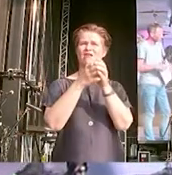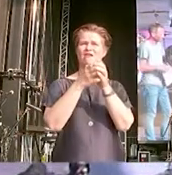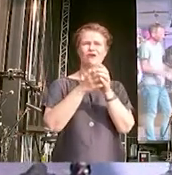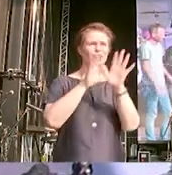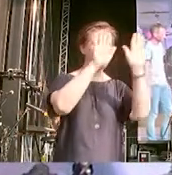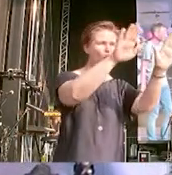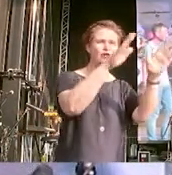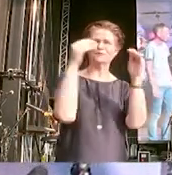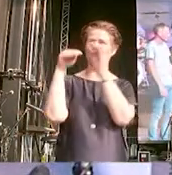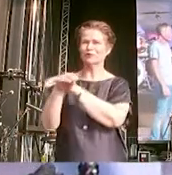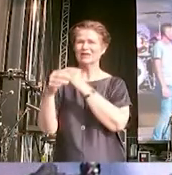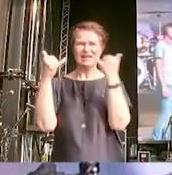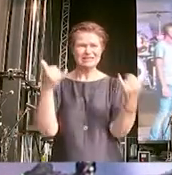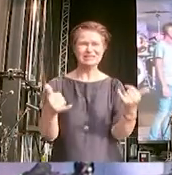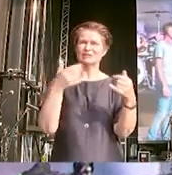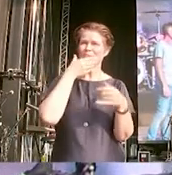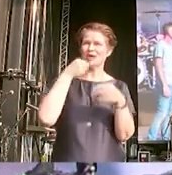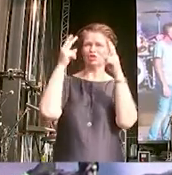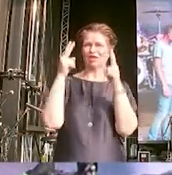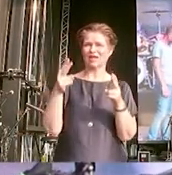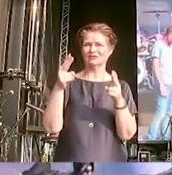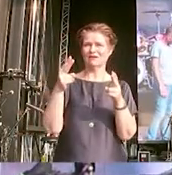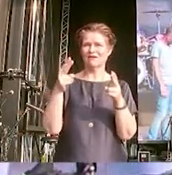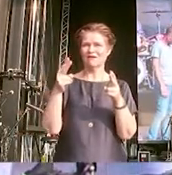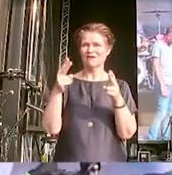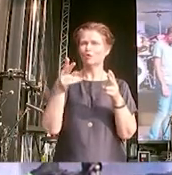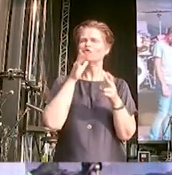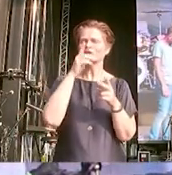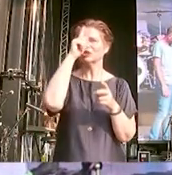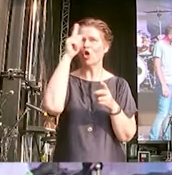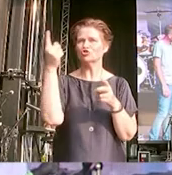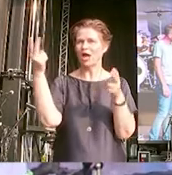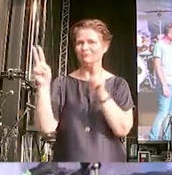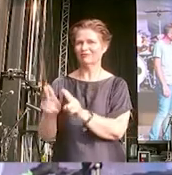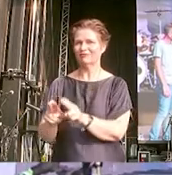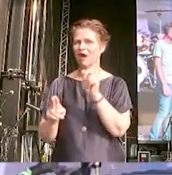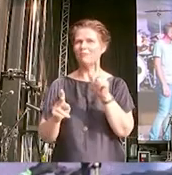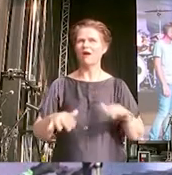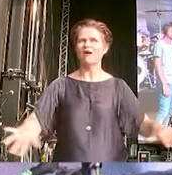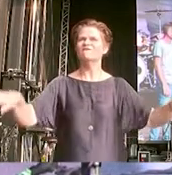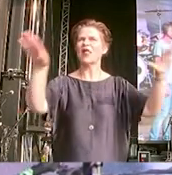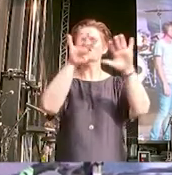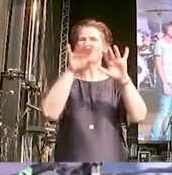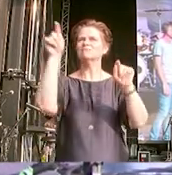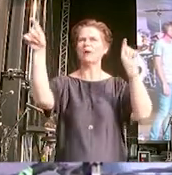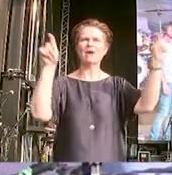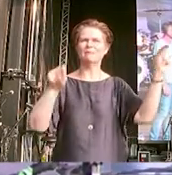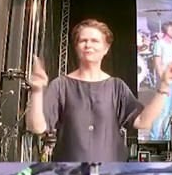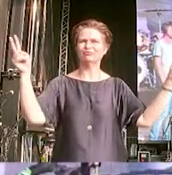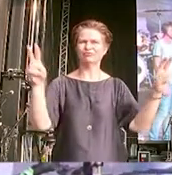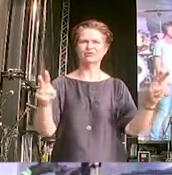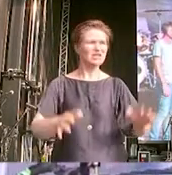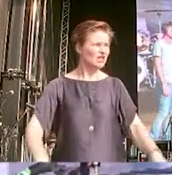werden abgeschafft im Moment. Noch nicht in Deutschland. Aber unser Signal hier, das muss ausstrahlen bis